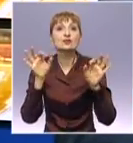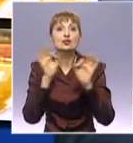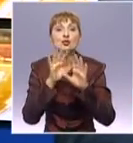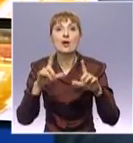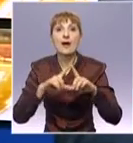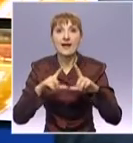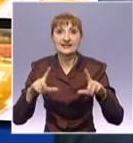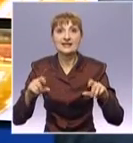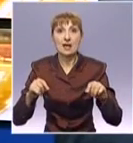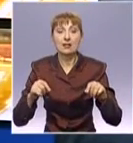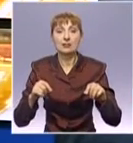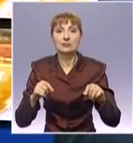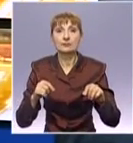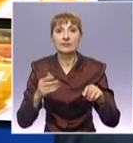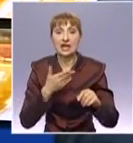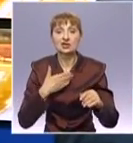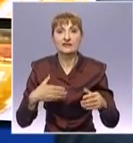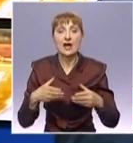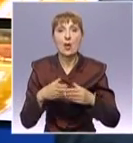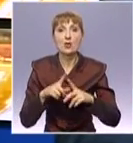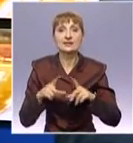отдела индустриально-инновационного развития.